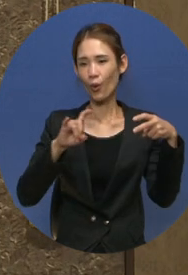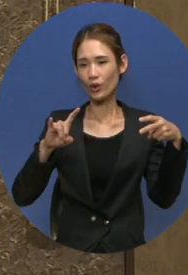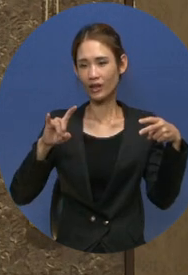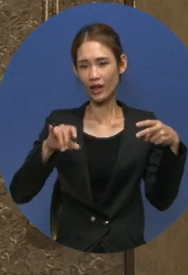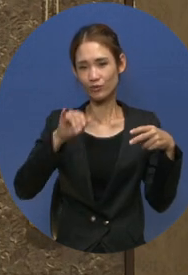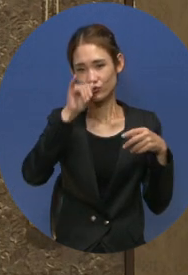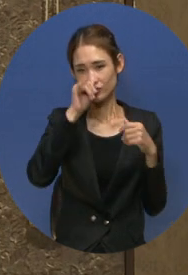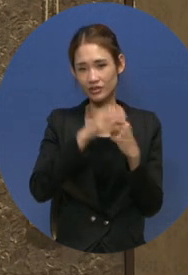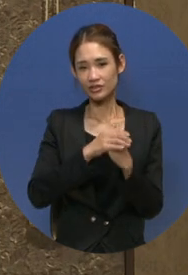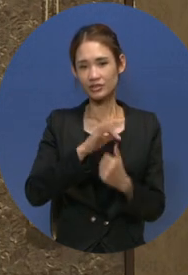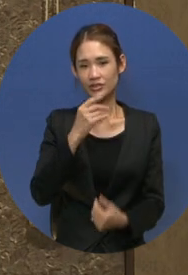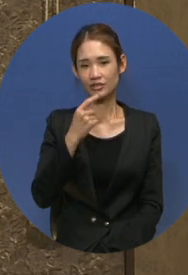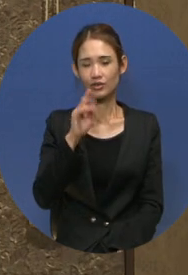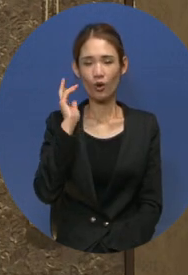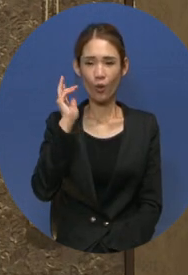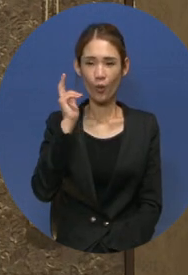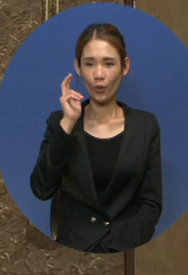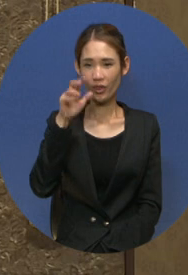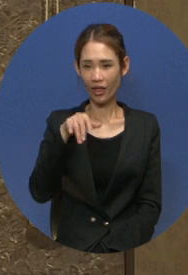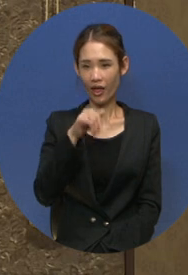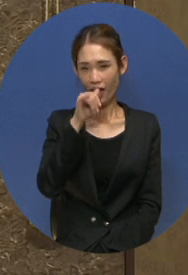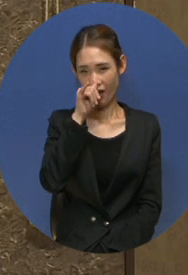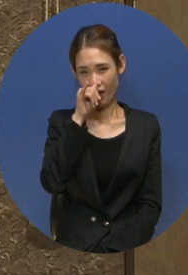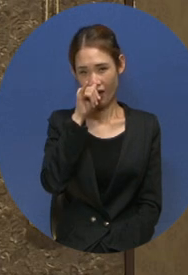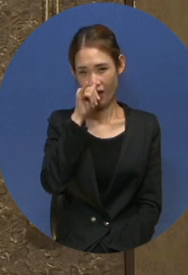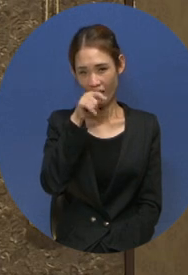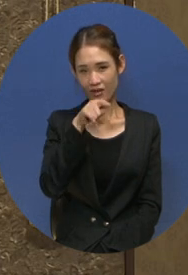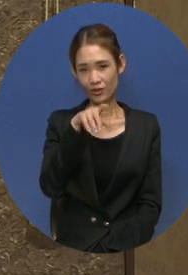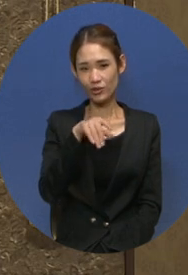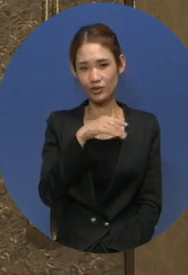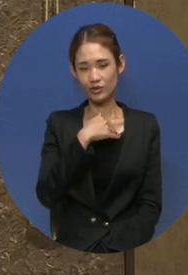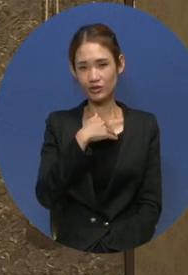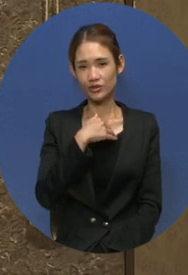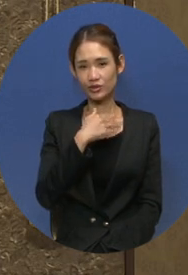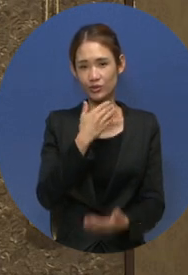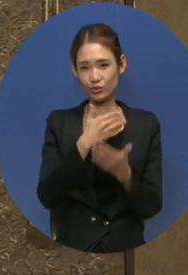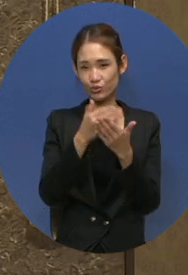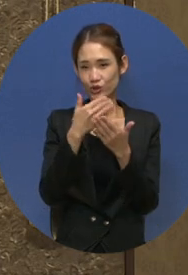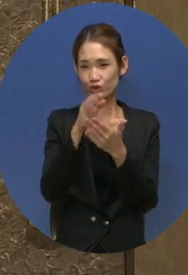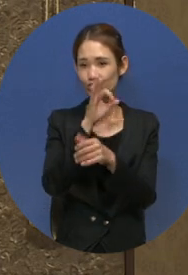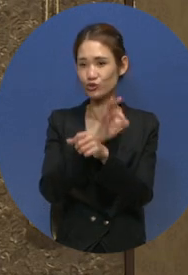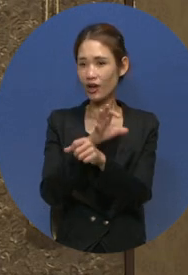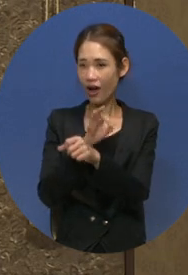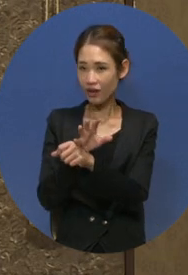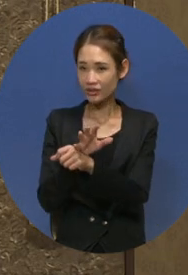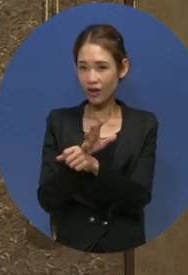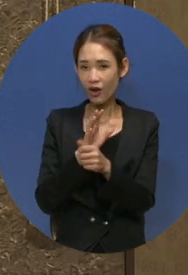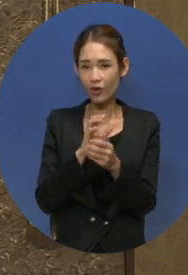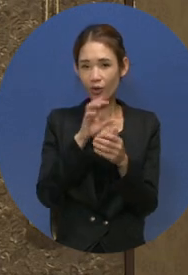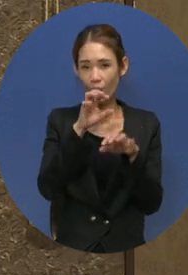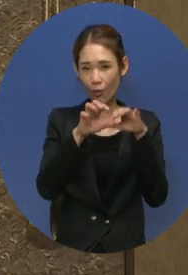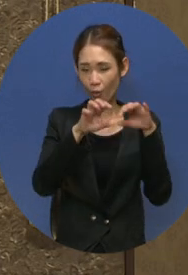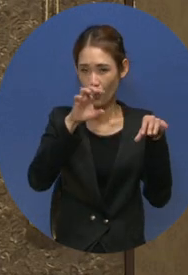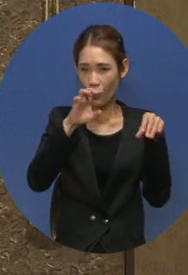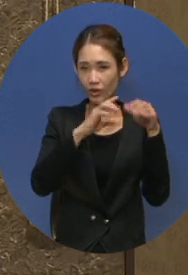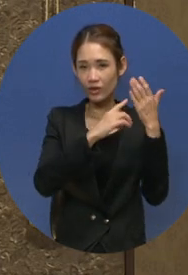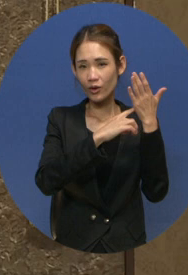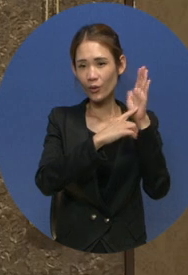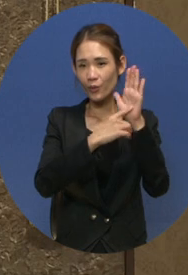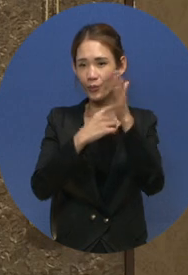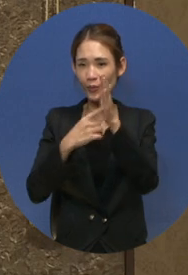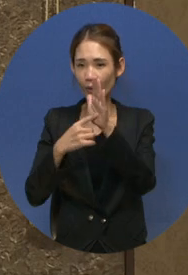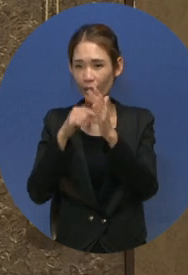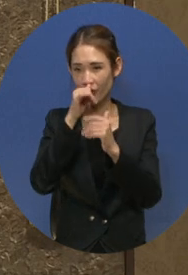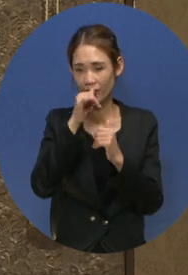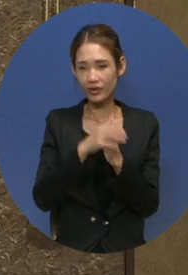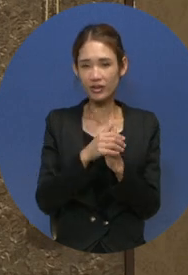노보텔, 엠베서더 그 호텔이 있는데 호텔에서 거기에서도 저희 작품 이렇게 구입해서 그 호텔 곳곳에 걸어놓기도